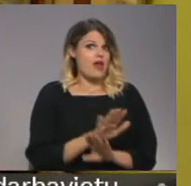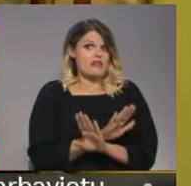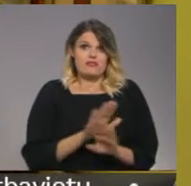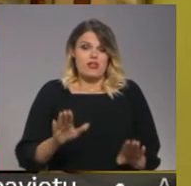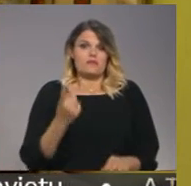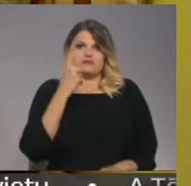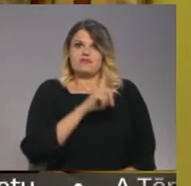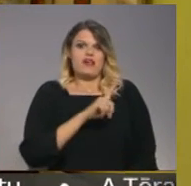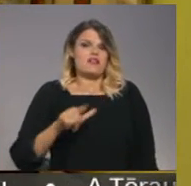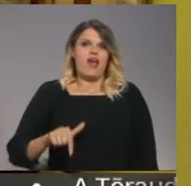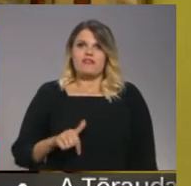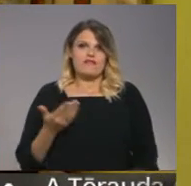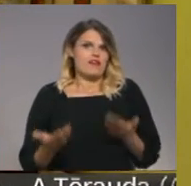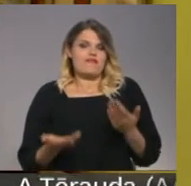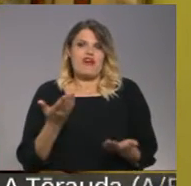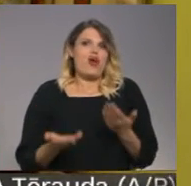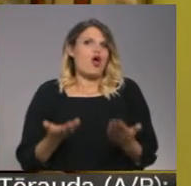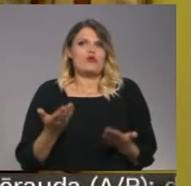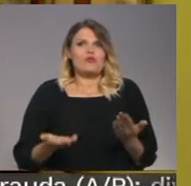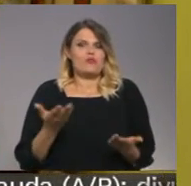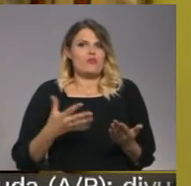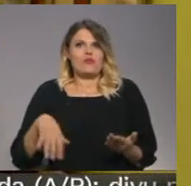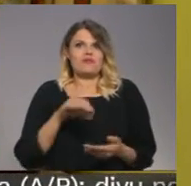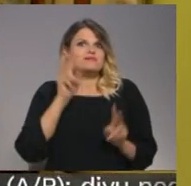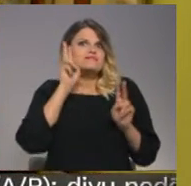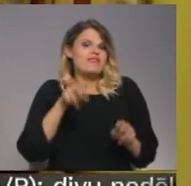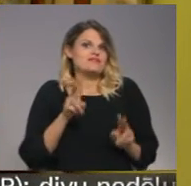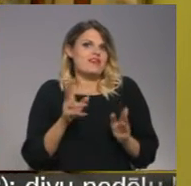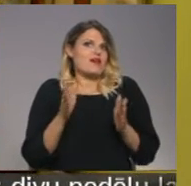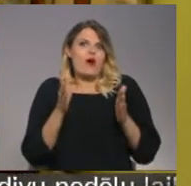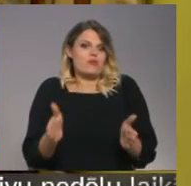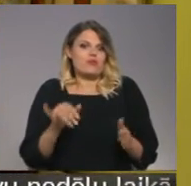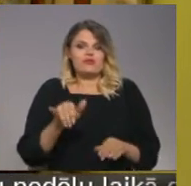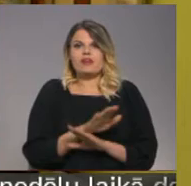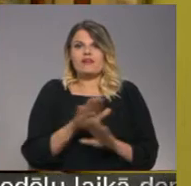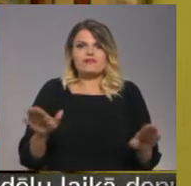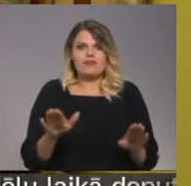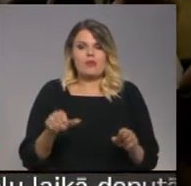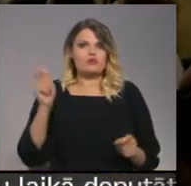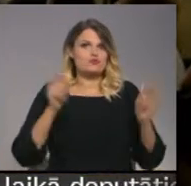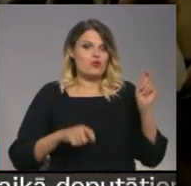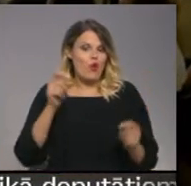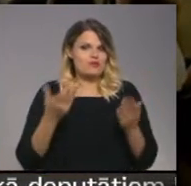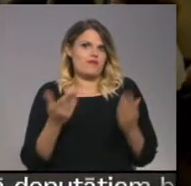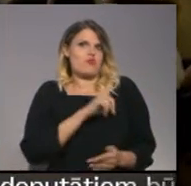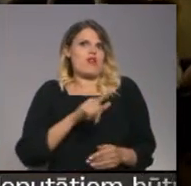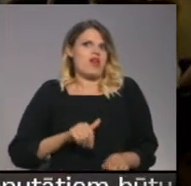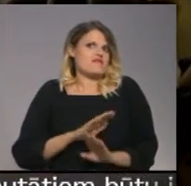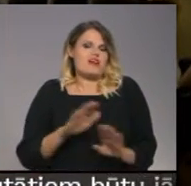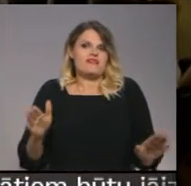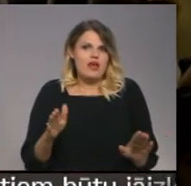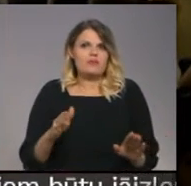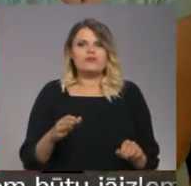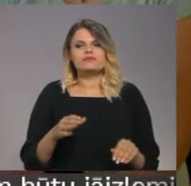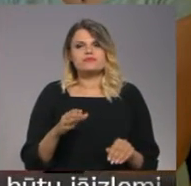pie Latvijas, un mēs nezinām, ka tagad būtu, jo nebūtu beistas kongresa. Un noderīgi bija tas,